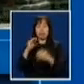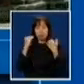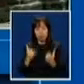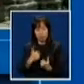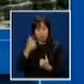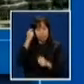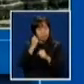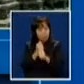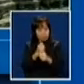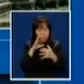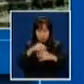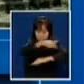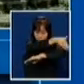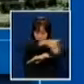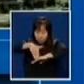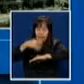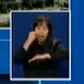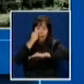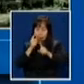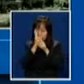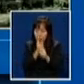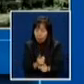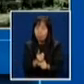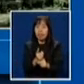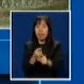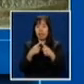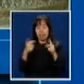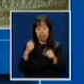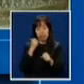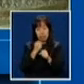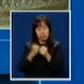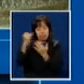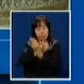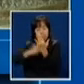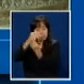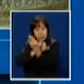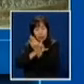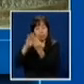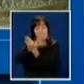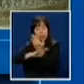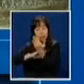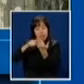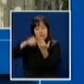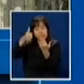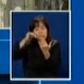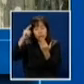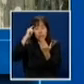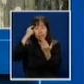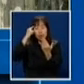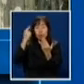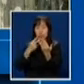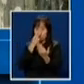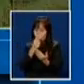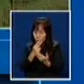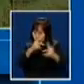ดสันปันน้ำอย่างชัดเจนนะครับเป็นแนวทางส่วนการจะทำแผนที่ใดจะใช้ได้หรือไม่เนี่ยก็ต้องมาทาบดู